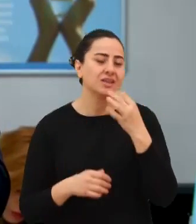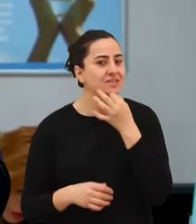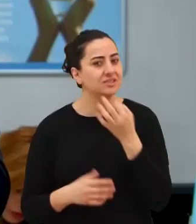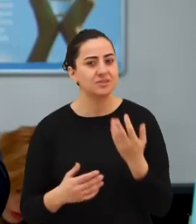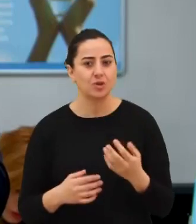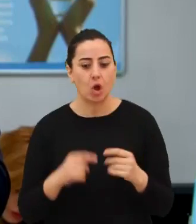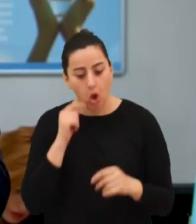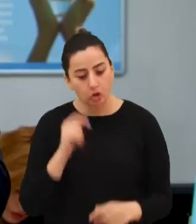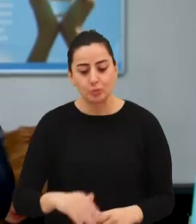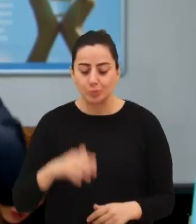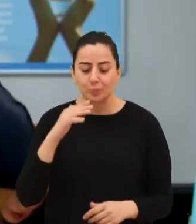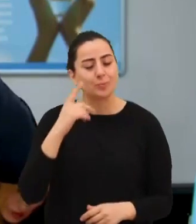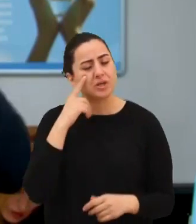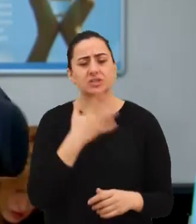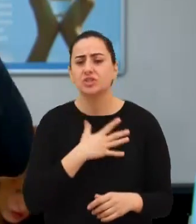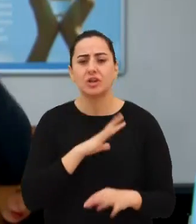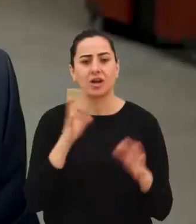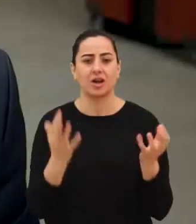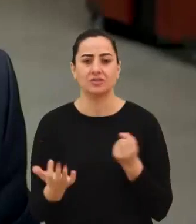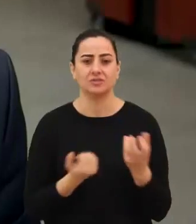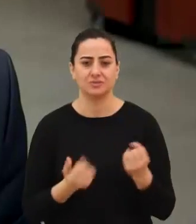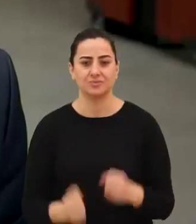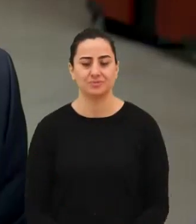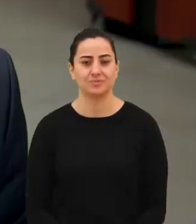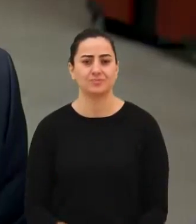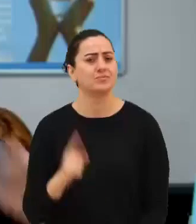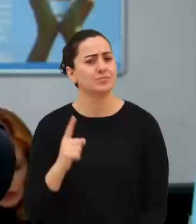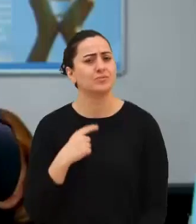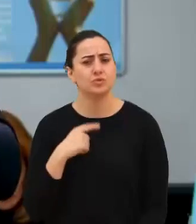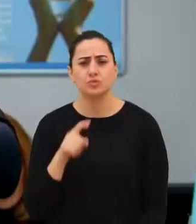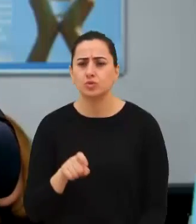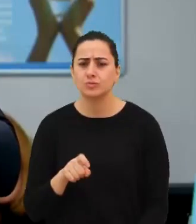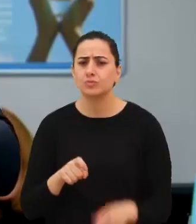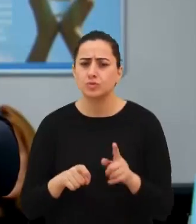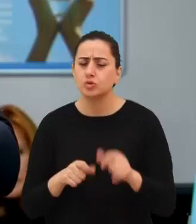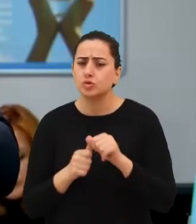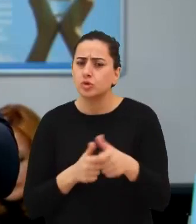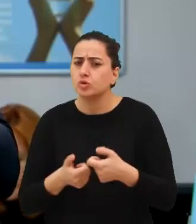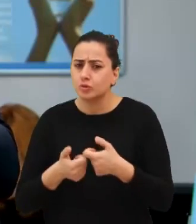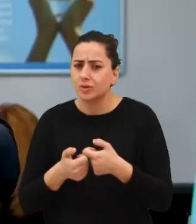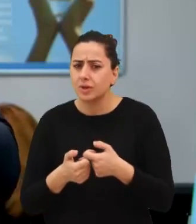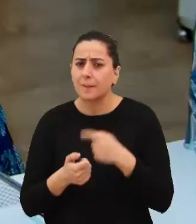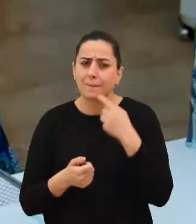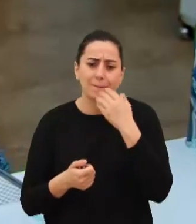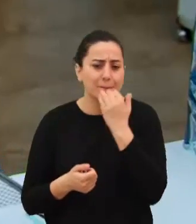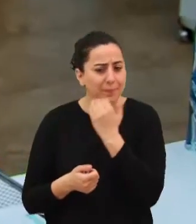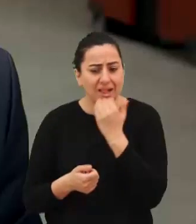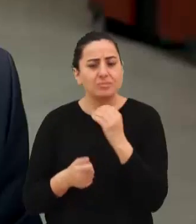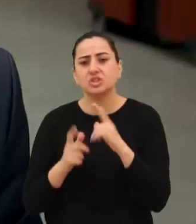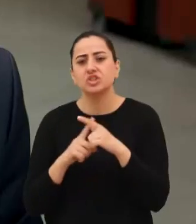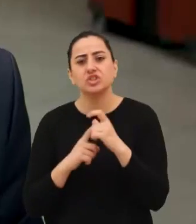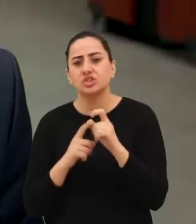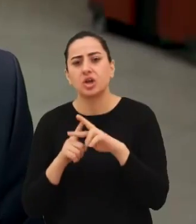o yaşlara gelsin de var ya, ne isterse alırım ben. O önemli değil. Bir şey soracağım ya. Bu uzaktan kumandalı arabayı pilli mi aldın, şarjlı mı